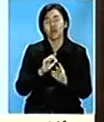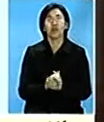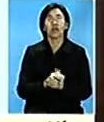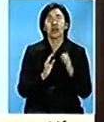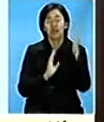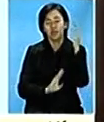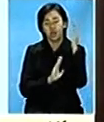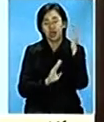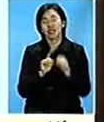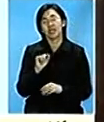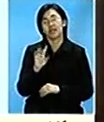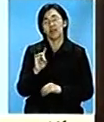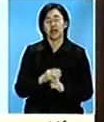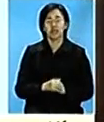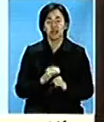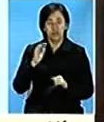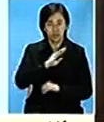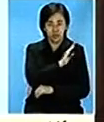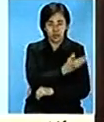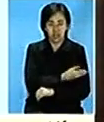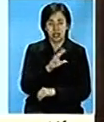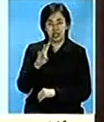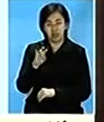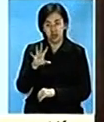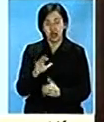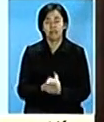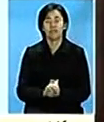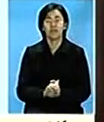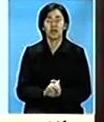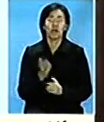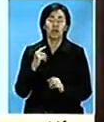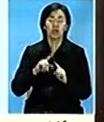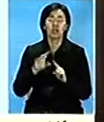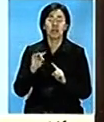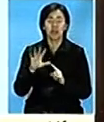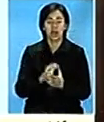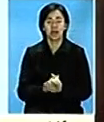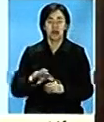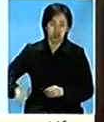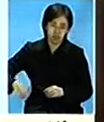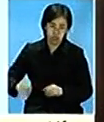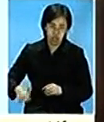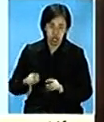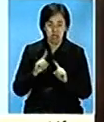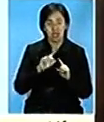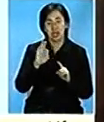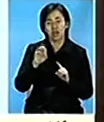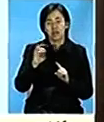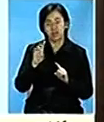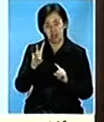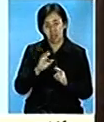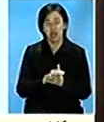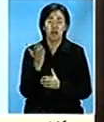ดับที่28ฟิลิปปินส์75จากอันดับที่85กัมพูชาอันดับที่97จาก